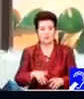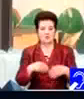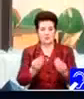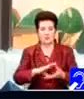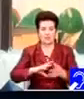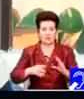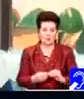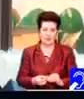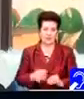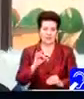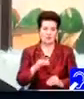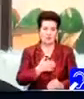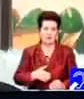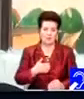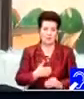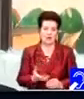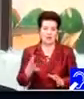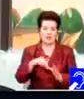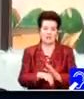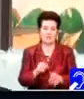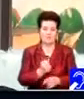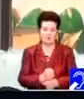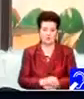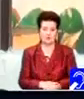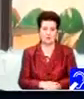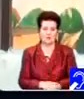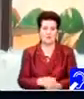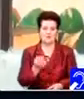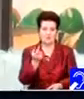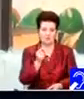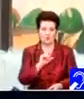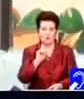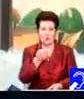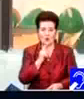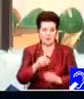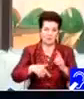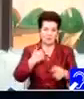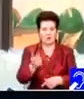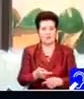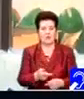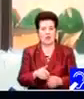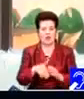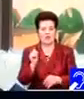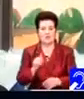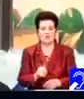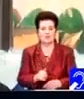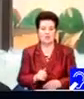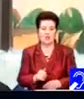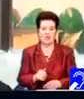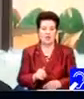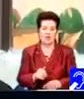date rezultatele și primarul își va intra în funcție, cel puțin un an până la următoarele alegeri